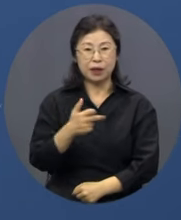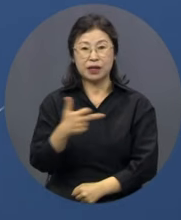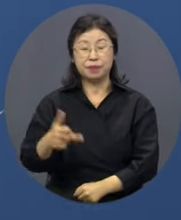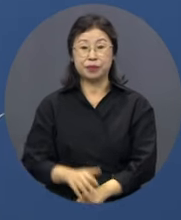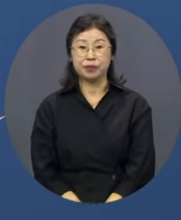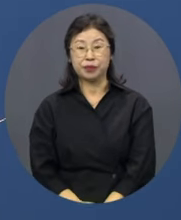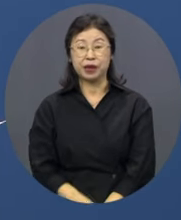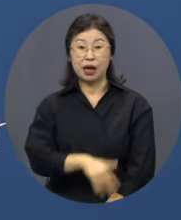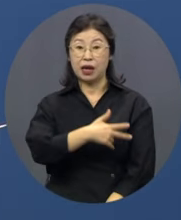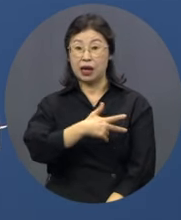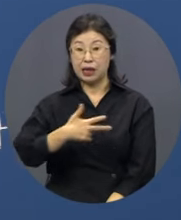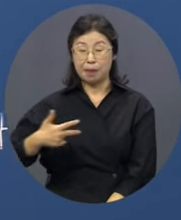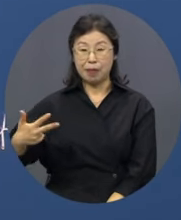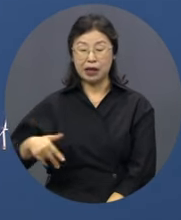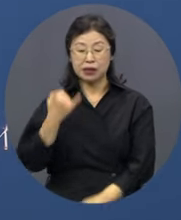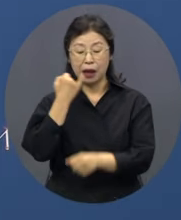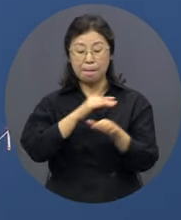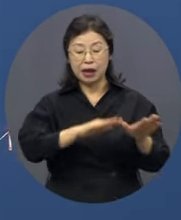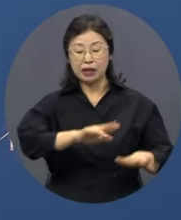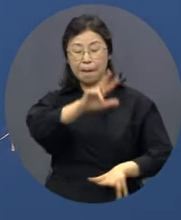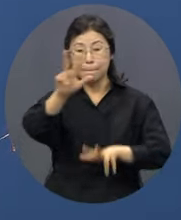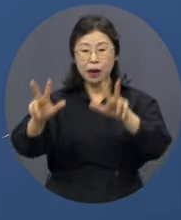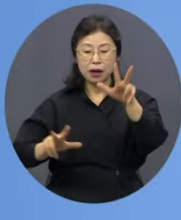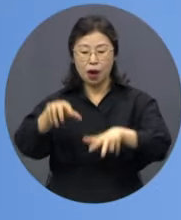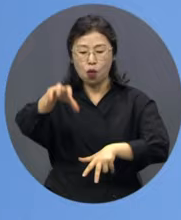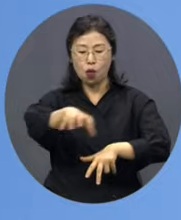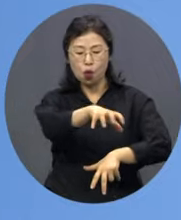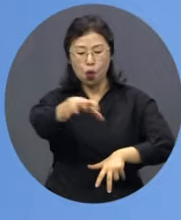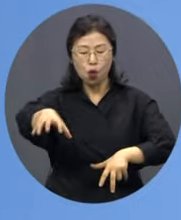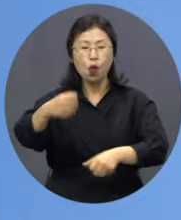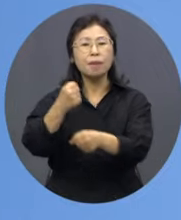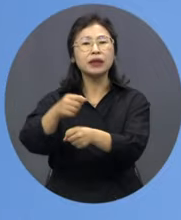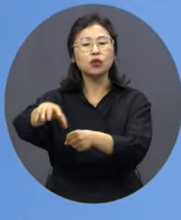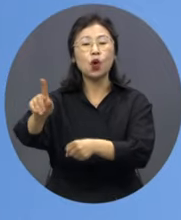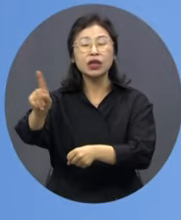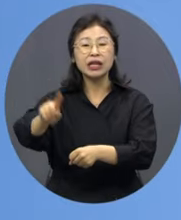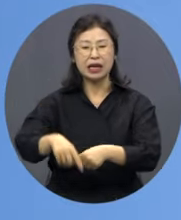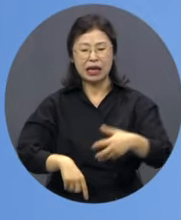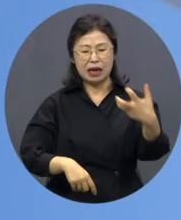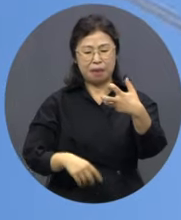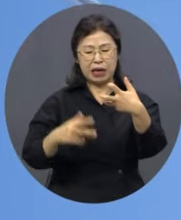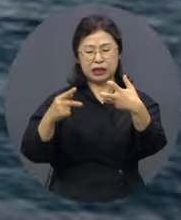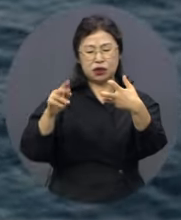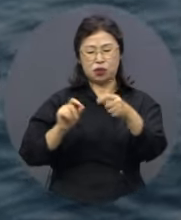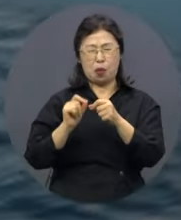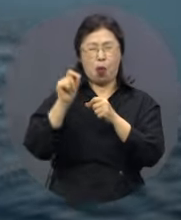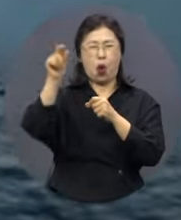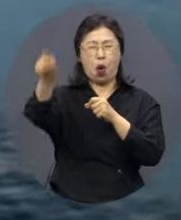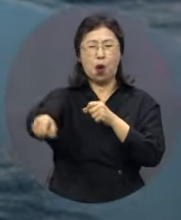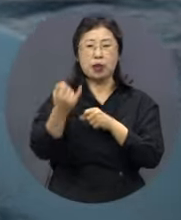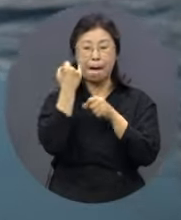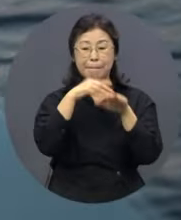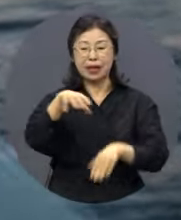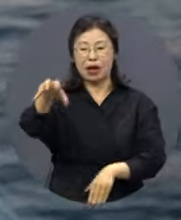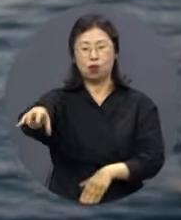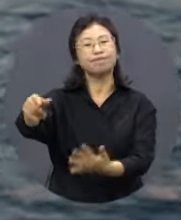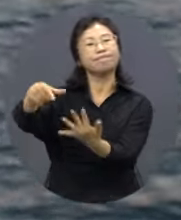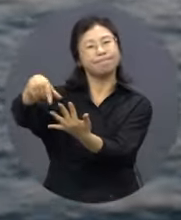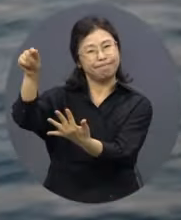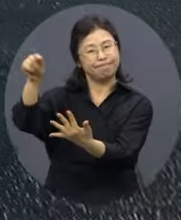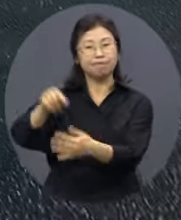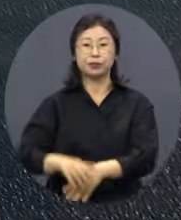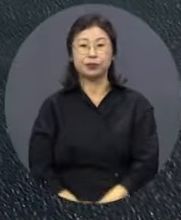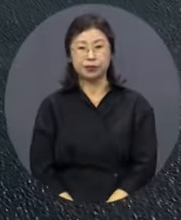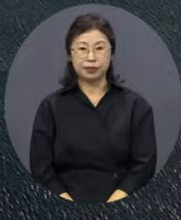덴마크는 대규모 해상 폭력 단지를 건설할 최적지로 880km 이상 떨어진 먼 바다를